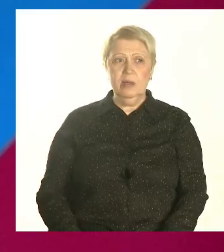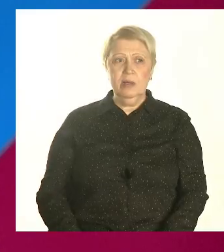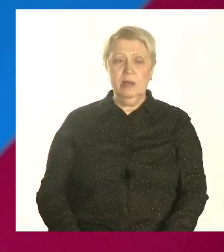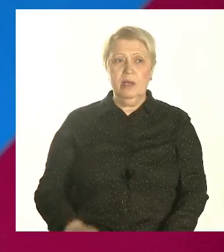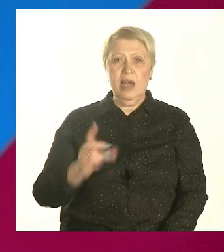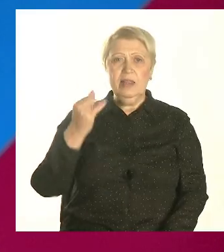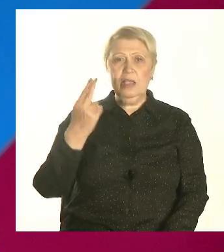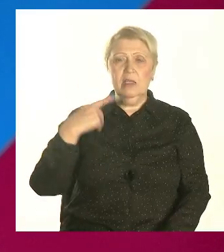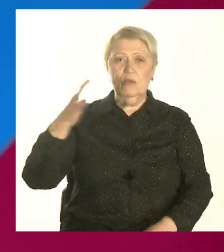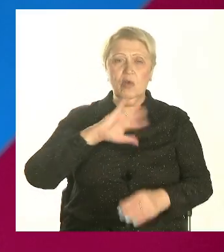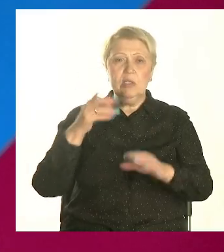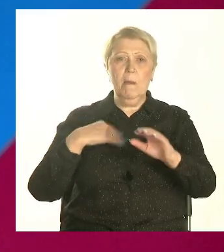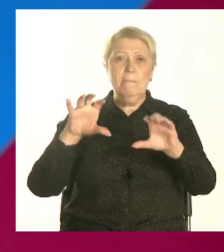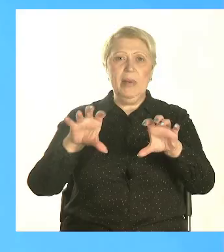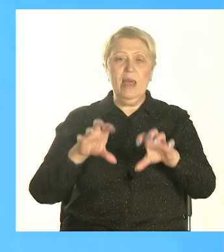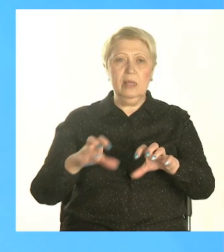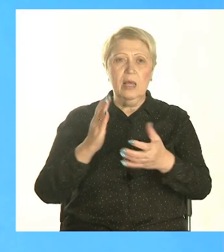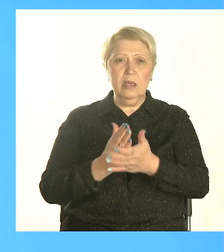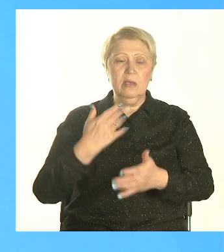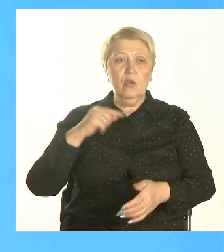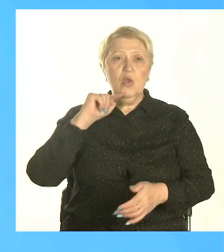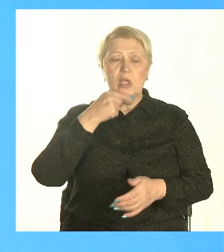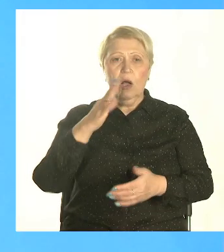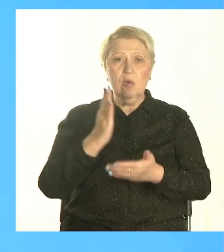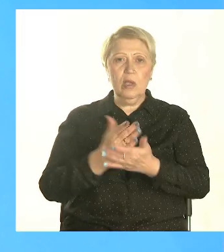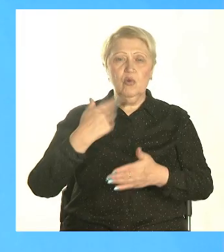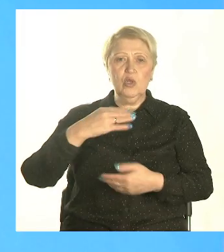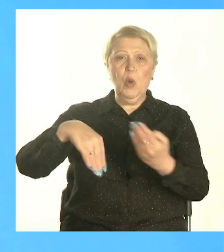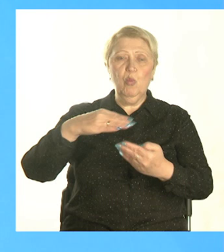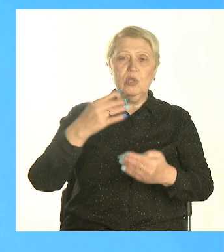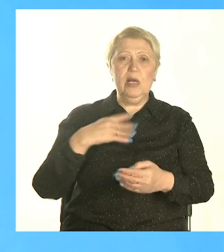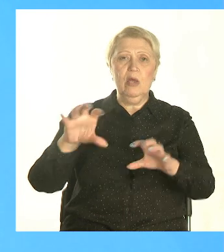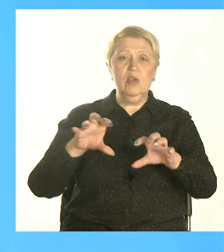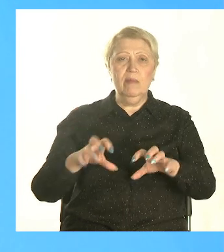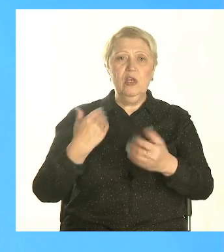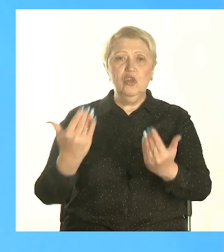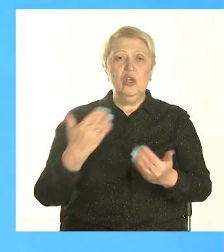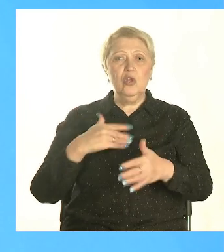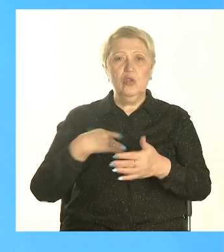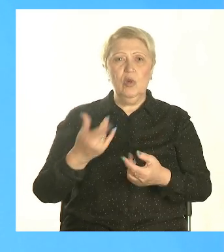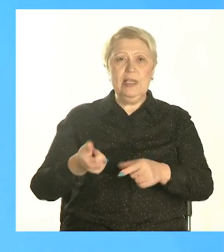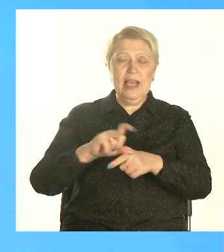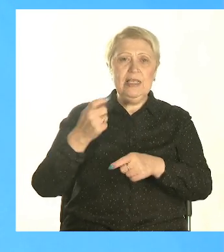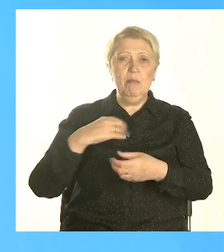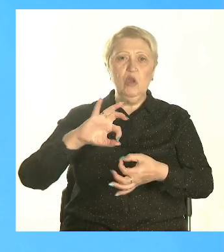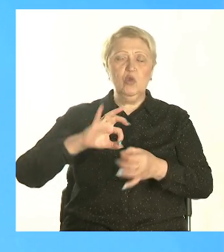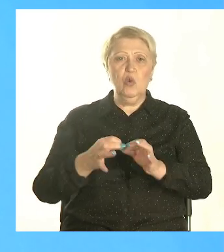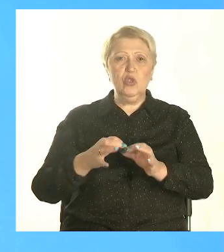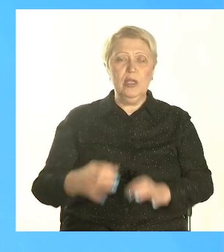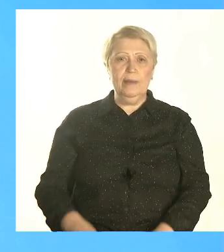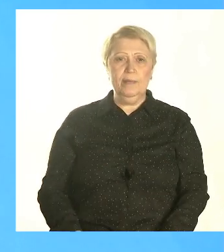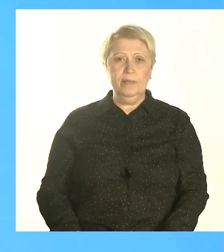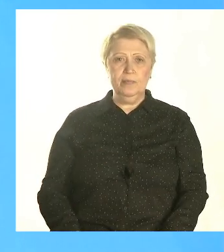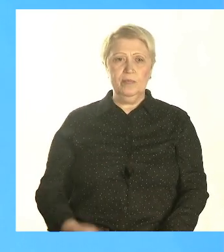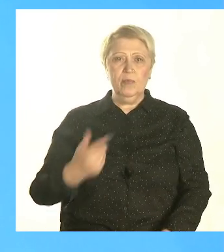нацпроекта «Экология», человек, который... И мусорные реформы, это, откровенно говоря, самый сложный, наверное, один из самых сложных